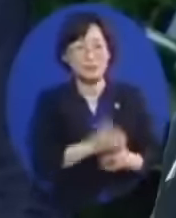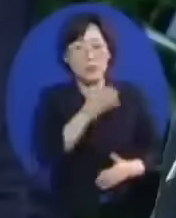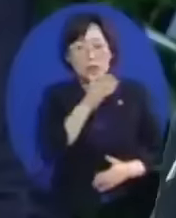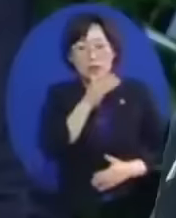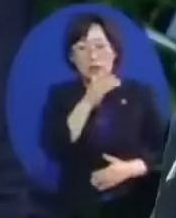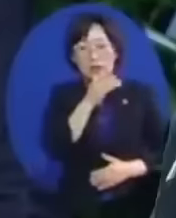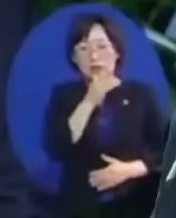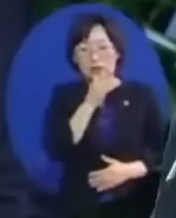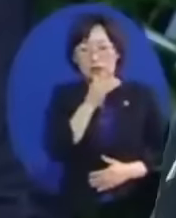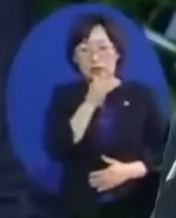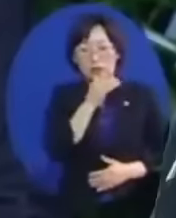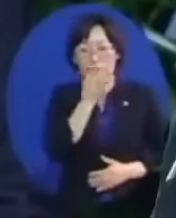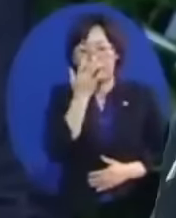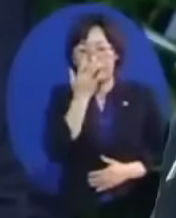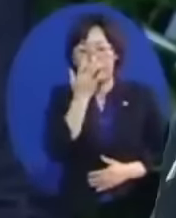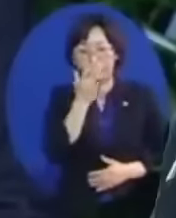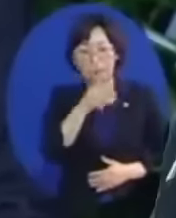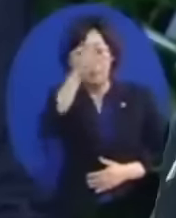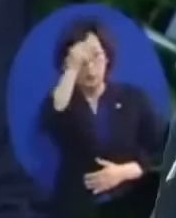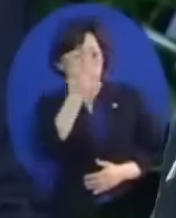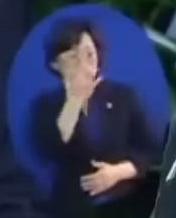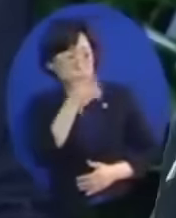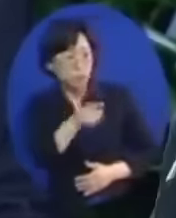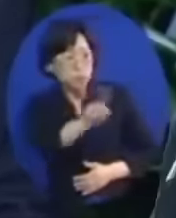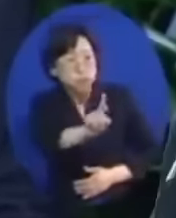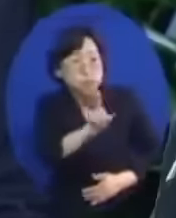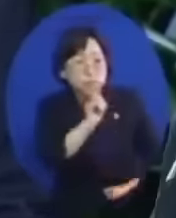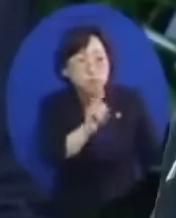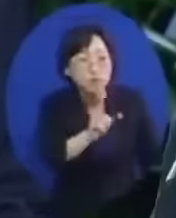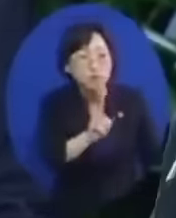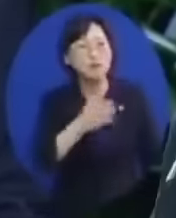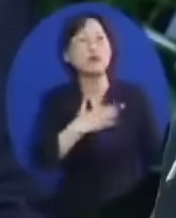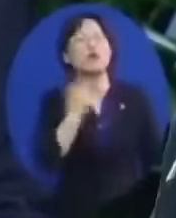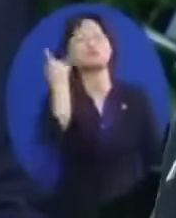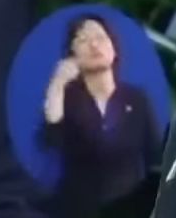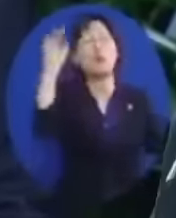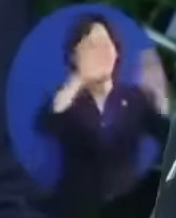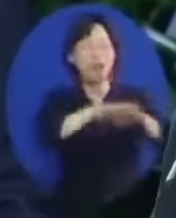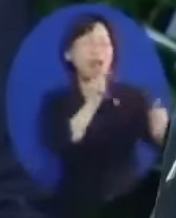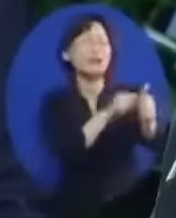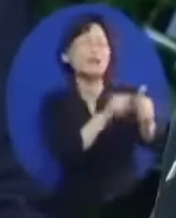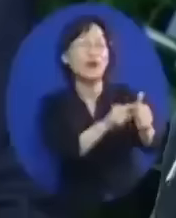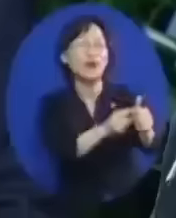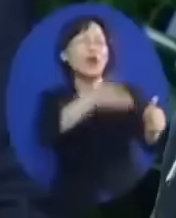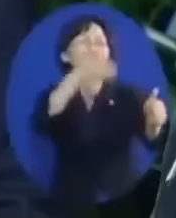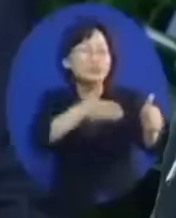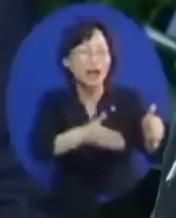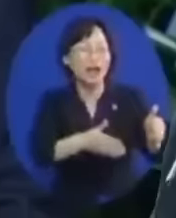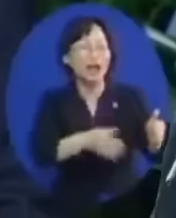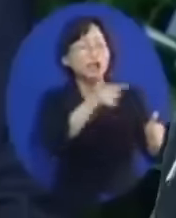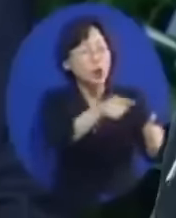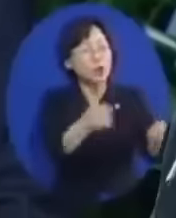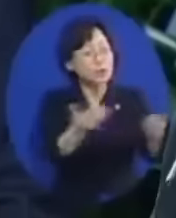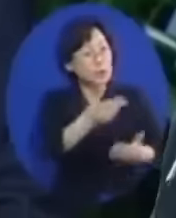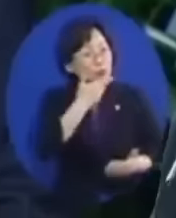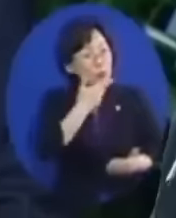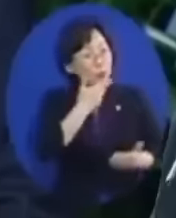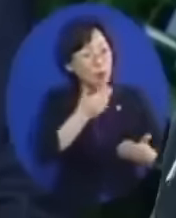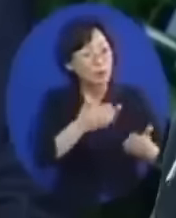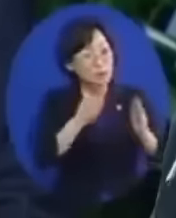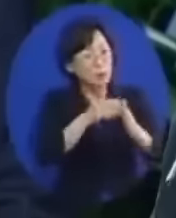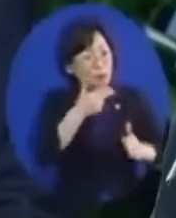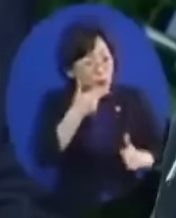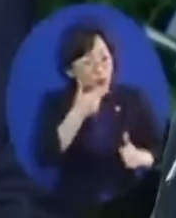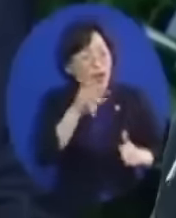어림이 분명히 했습니다. 경찰 간다 어림이 분명히. 아니 무슨 말이요? 아, 내가 어제 저녁에 이 사람에게 당부하기를 직업도 없고 갈 데 올 데 없으니까